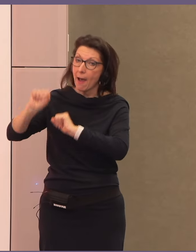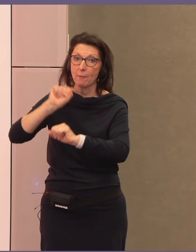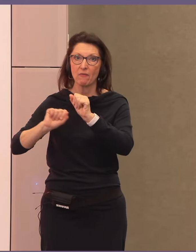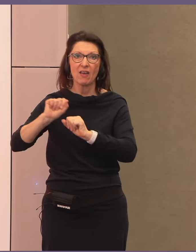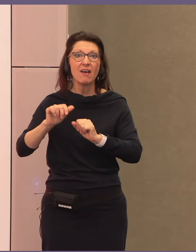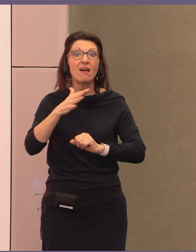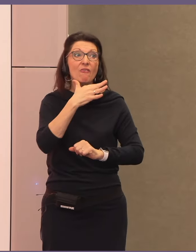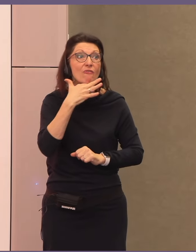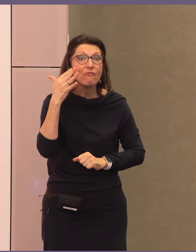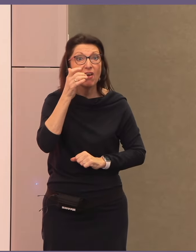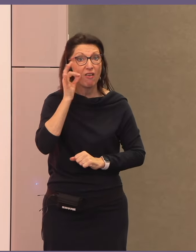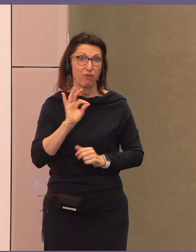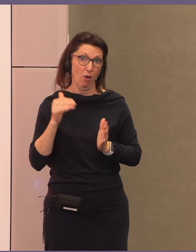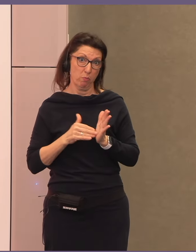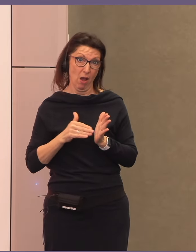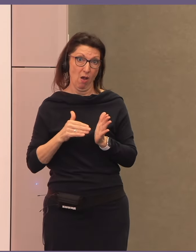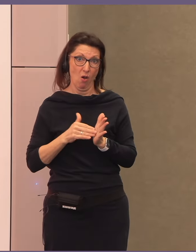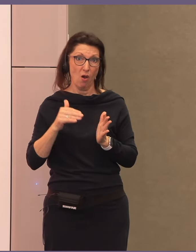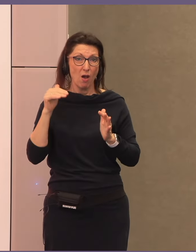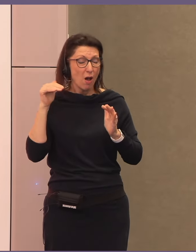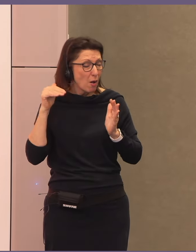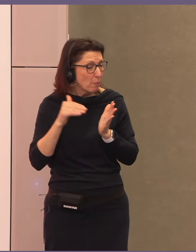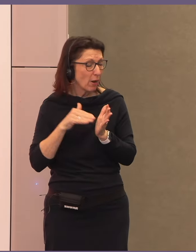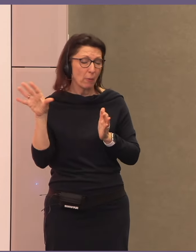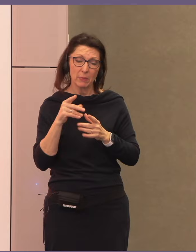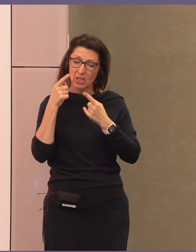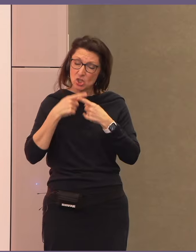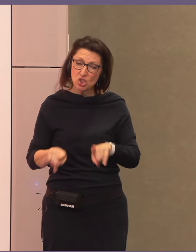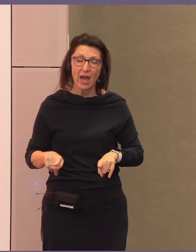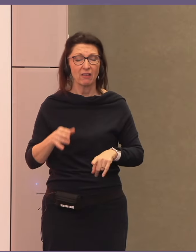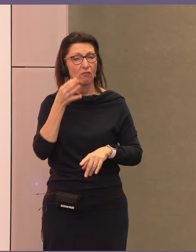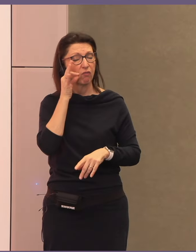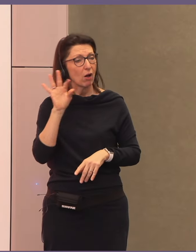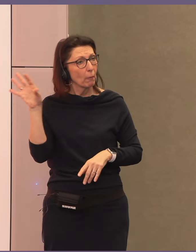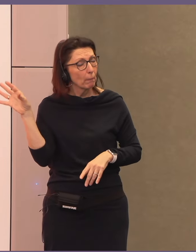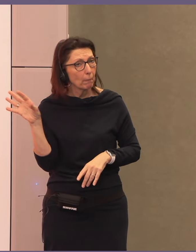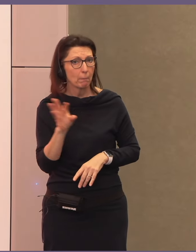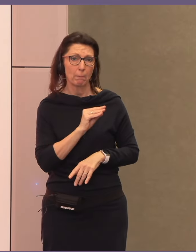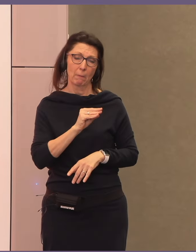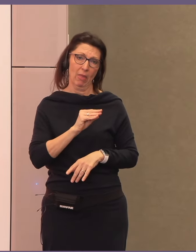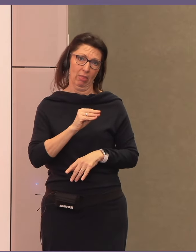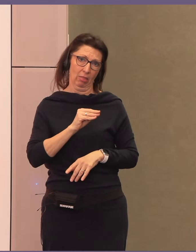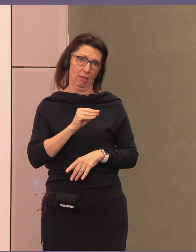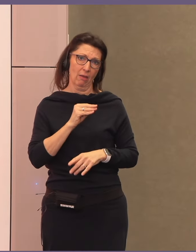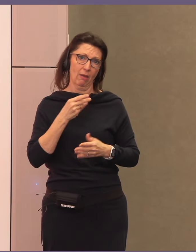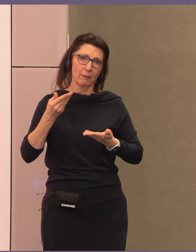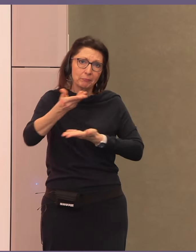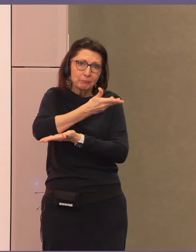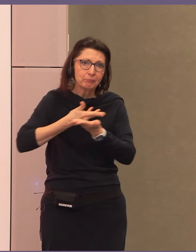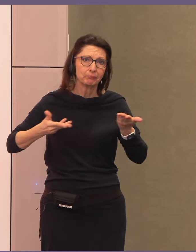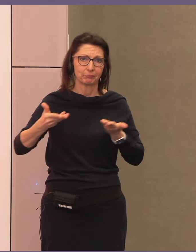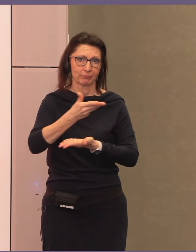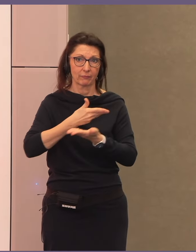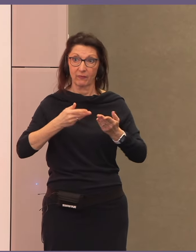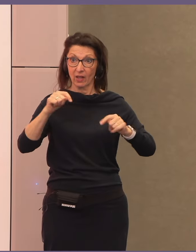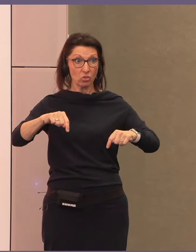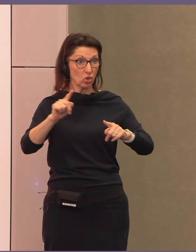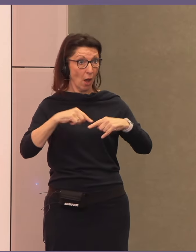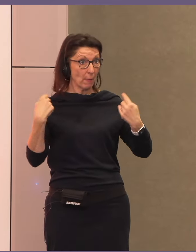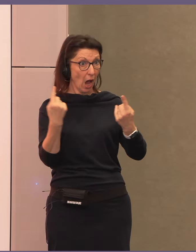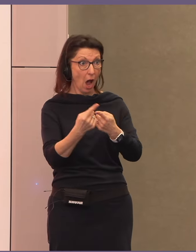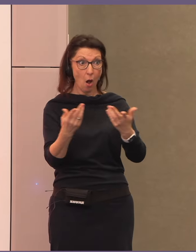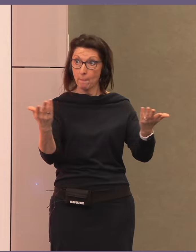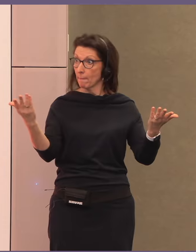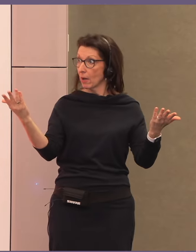Tisch sitzen, sie müssen mitreden können und es braucht, wenn ich da im Raum schaue,